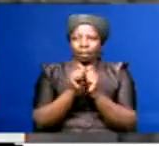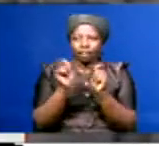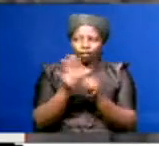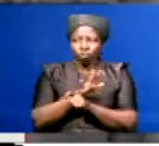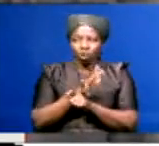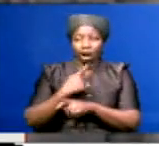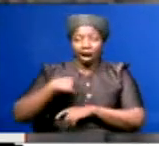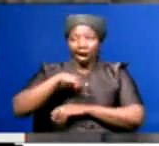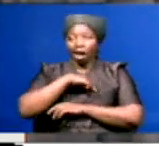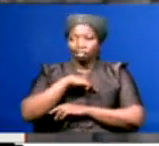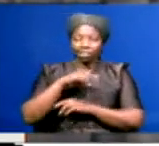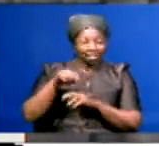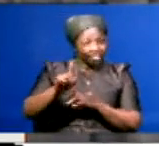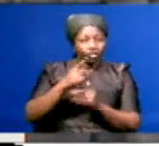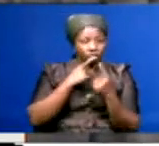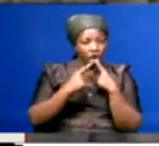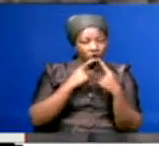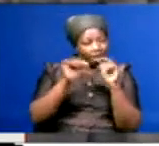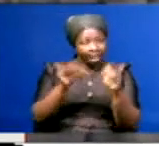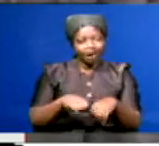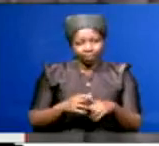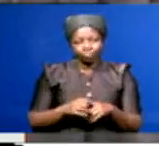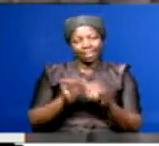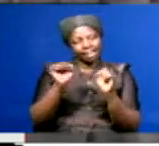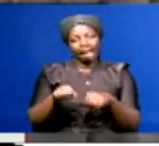Tunawa anaongea, inguliza atakumambia